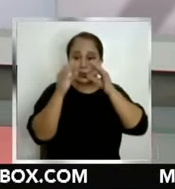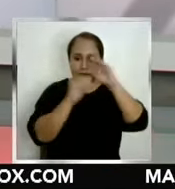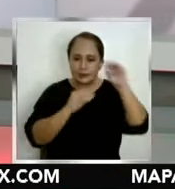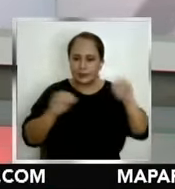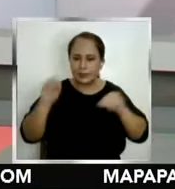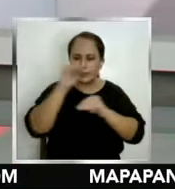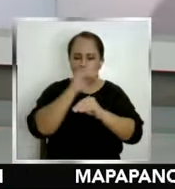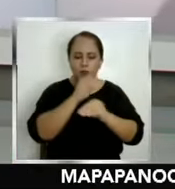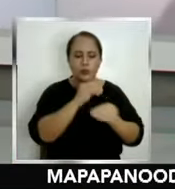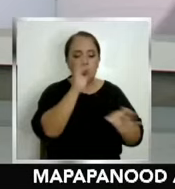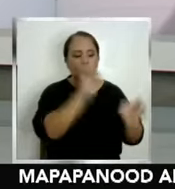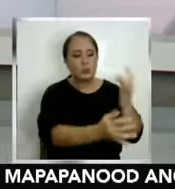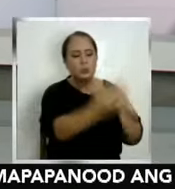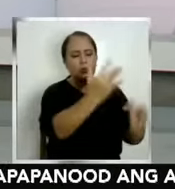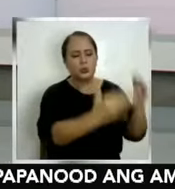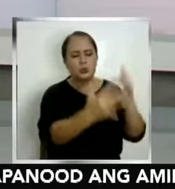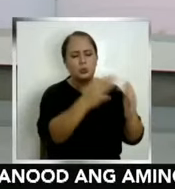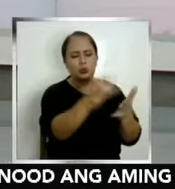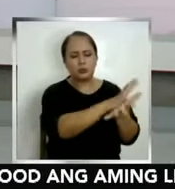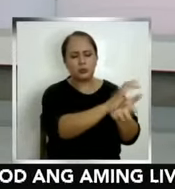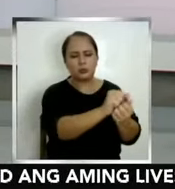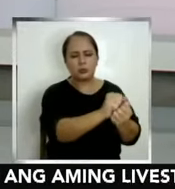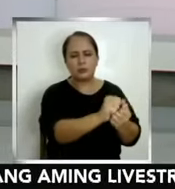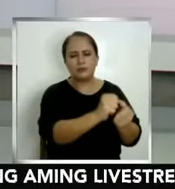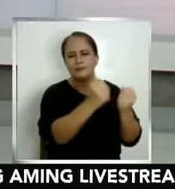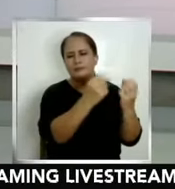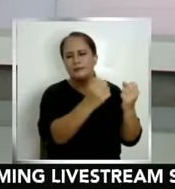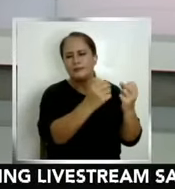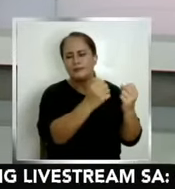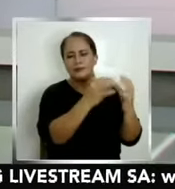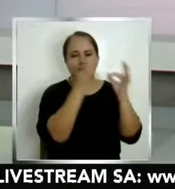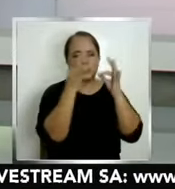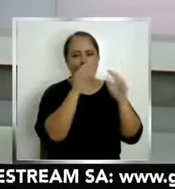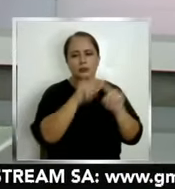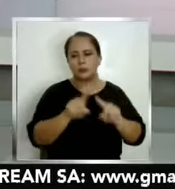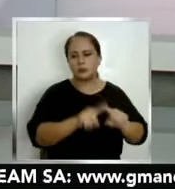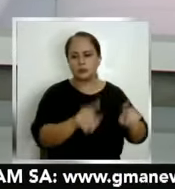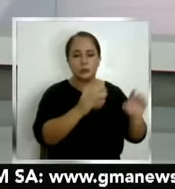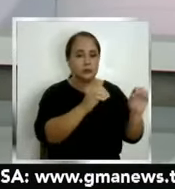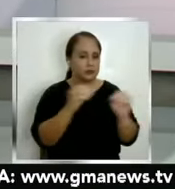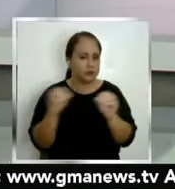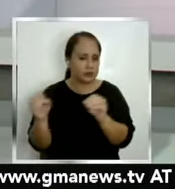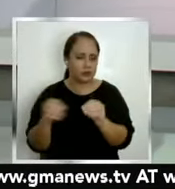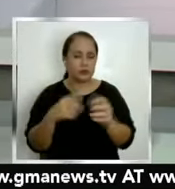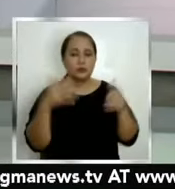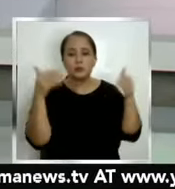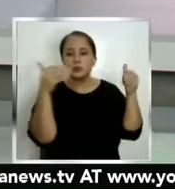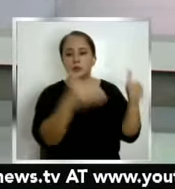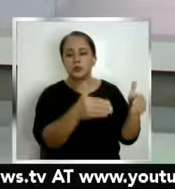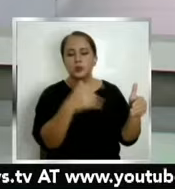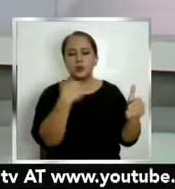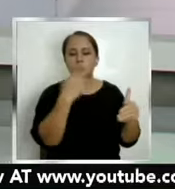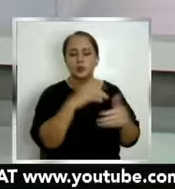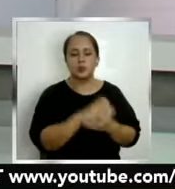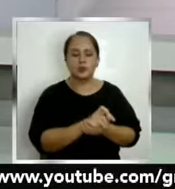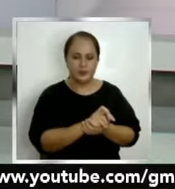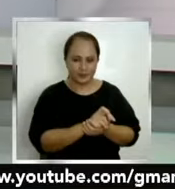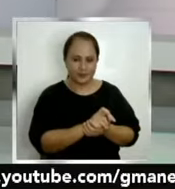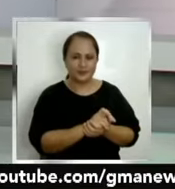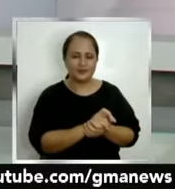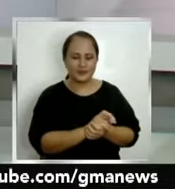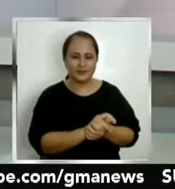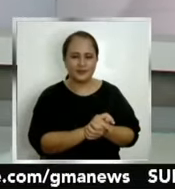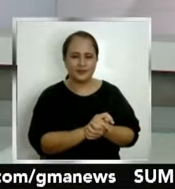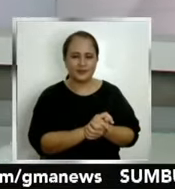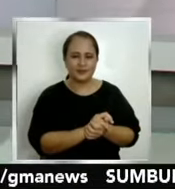mahigit 600 kilo ng drogang nasabat sa iba't ibang operasyon. Tinutukan yan ni Denise Abante ng GMA Regional TV